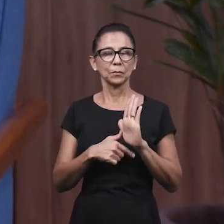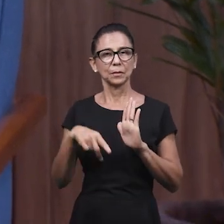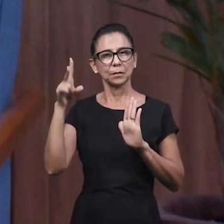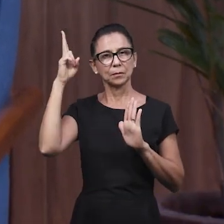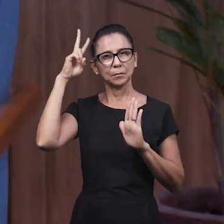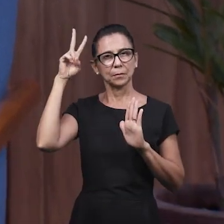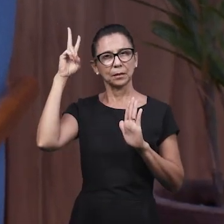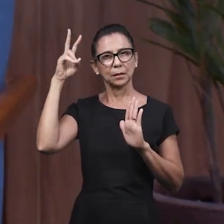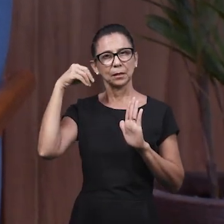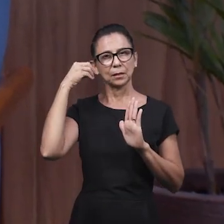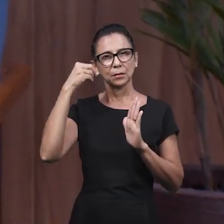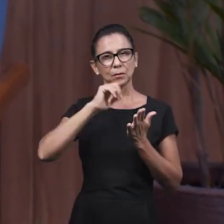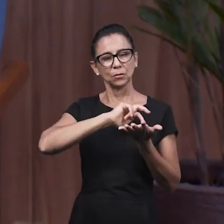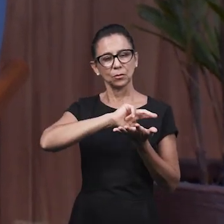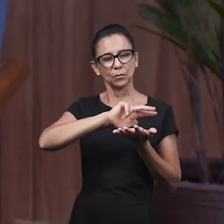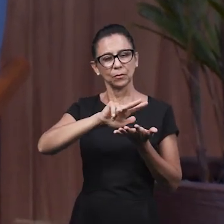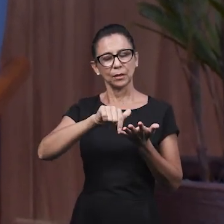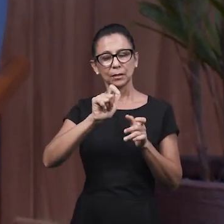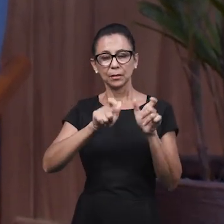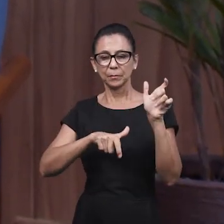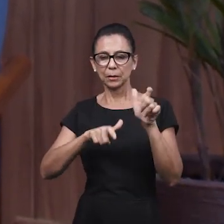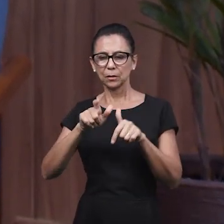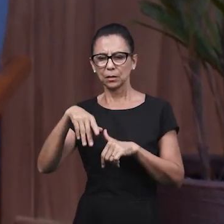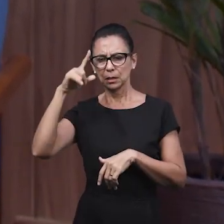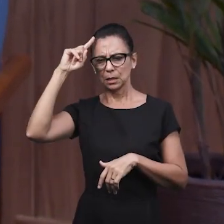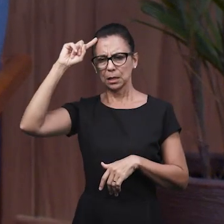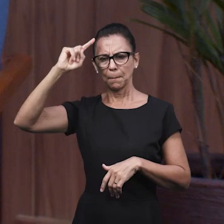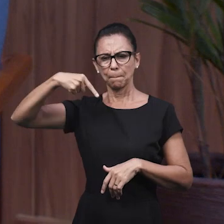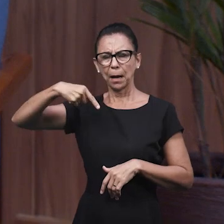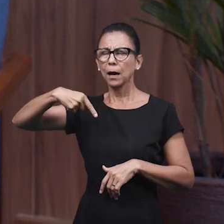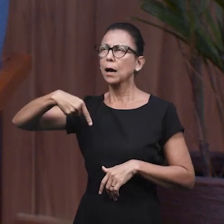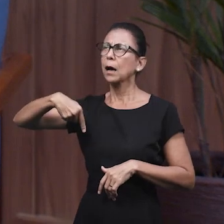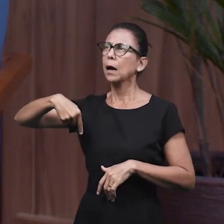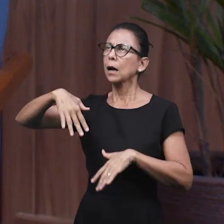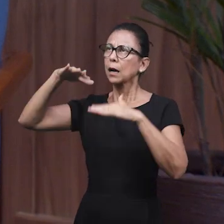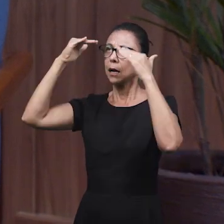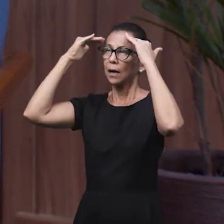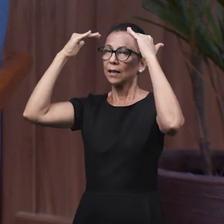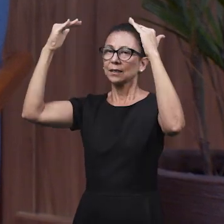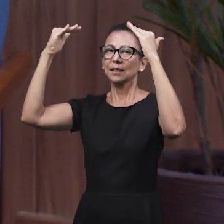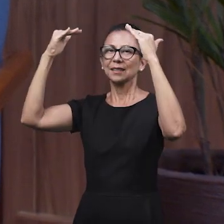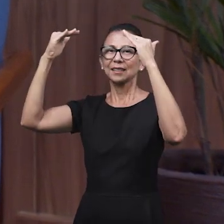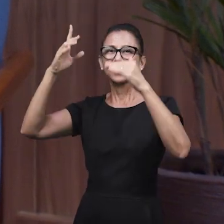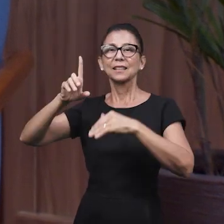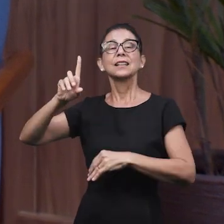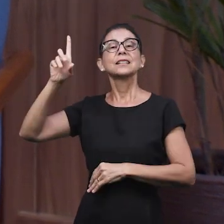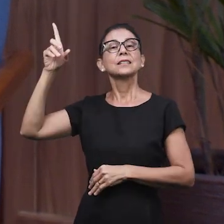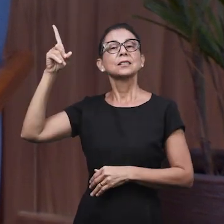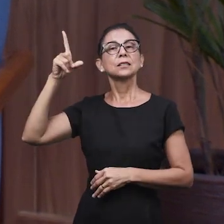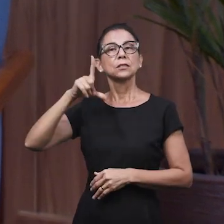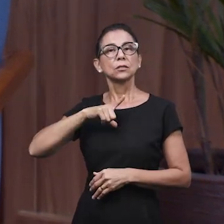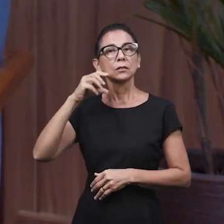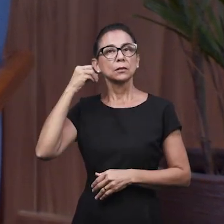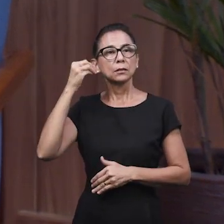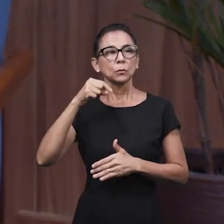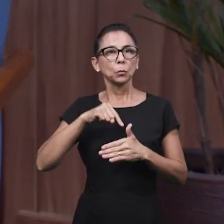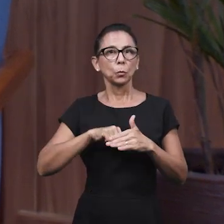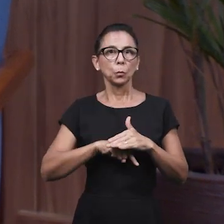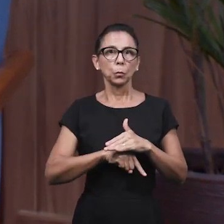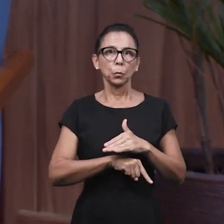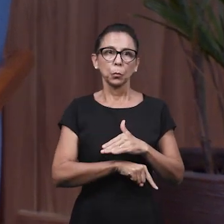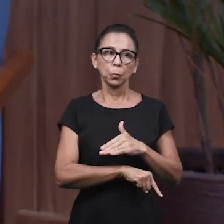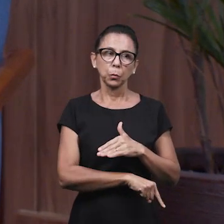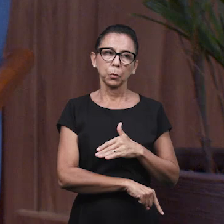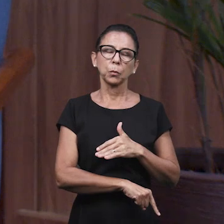l'expérience de plusieurs personnes qui ont décidé à obéir à la volonté du Seigneur, qui ont eu des expériences